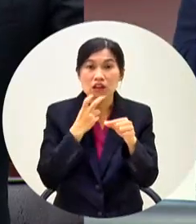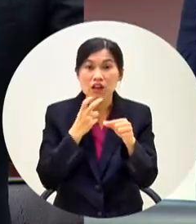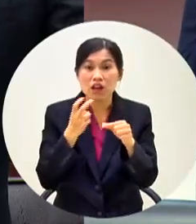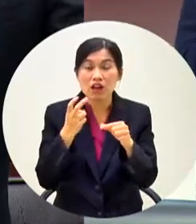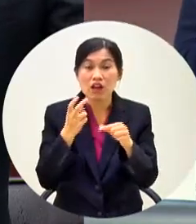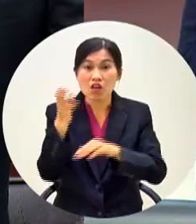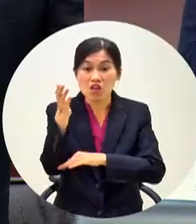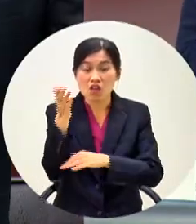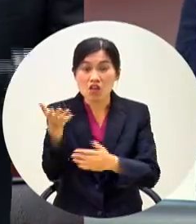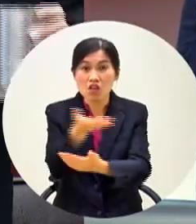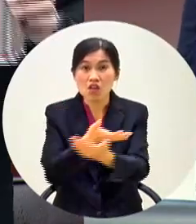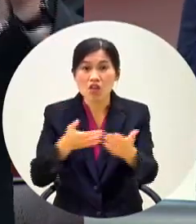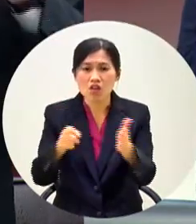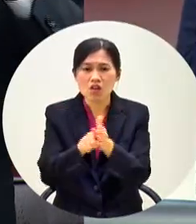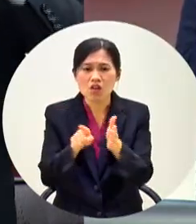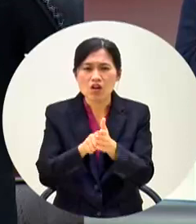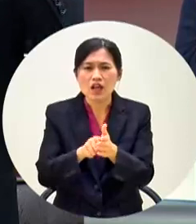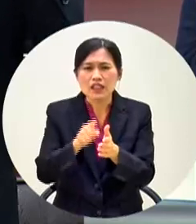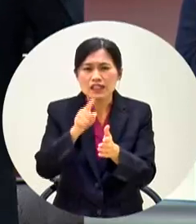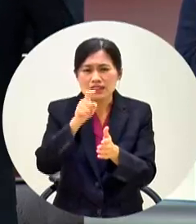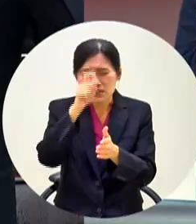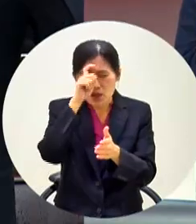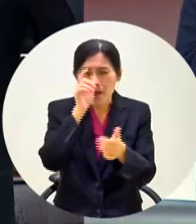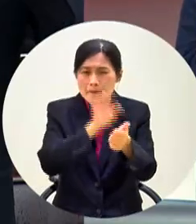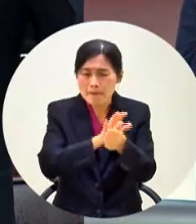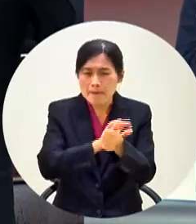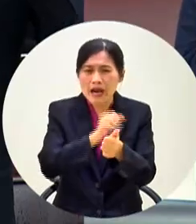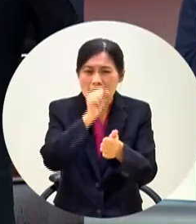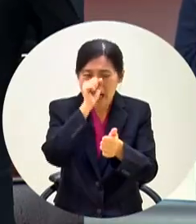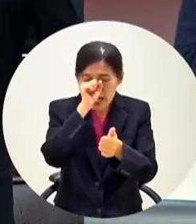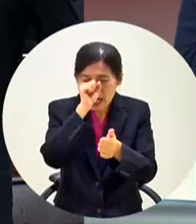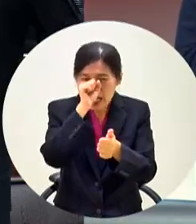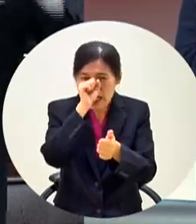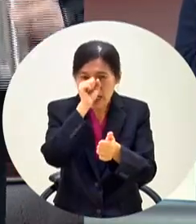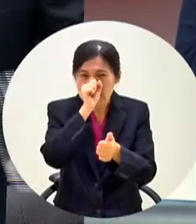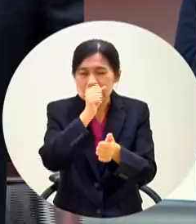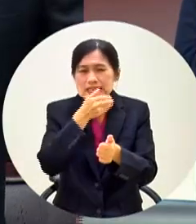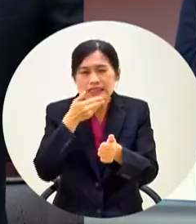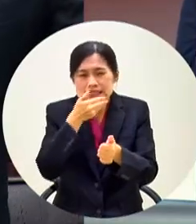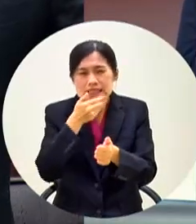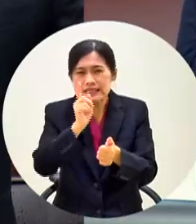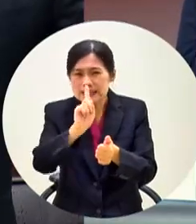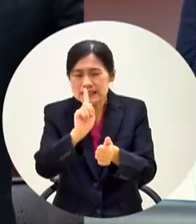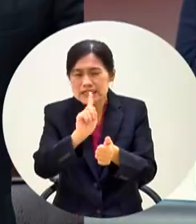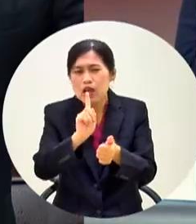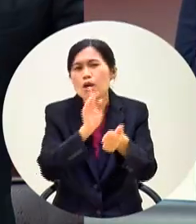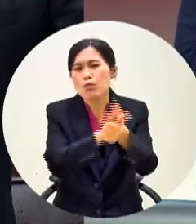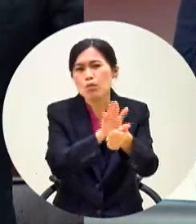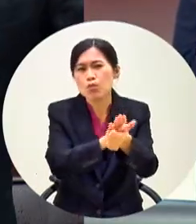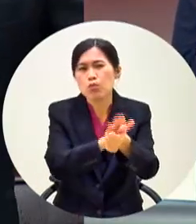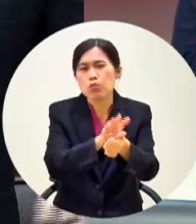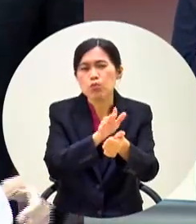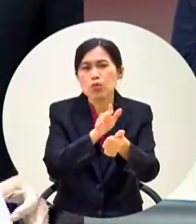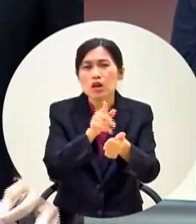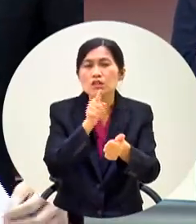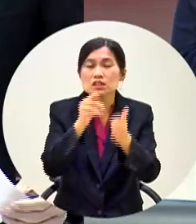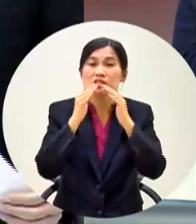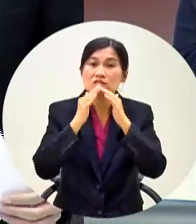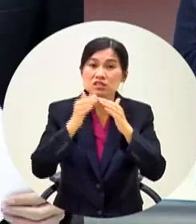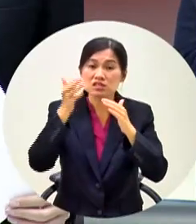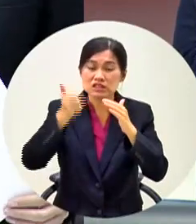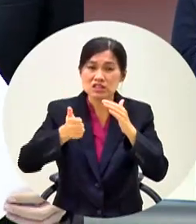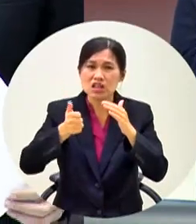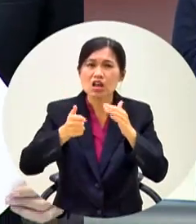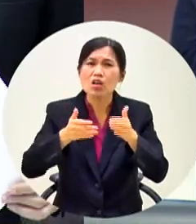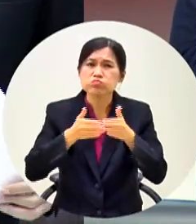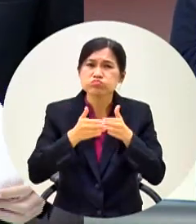于所谓的从优从宽这样子的一个立这个迁村的精神，事实上是市长更应该把它时时放在心